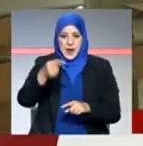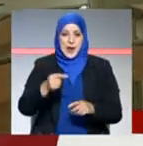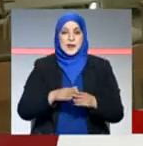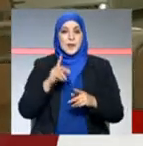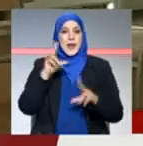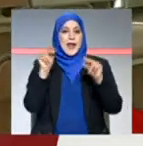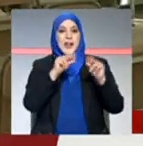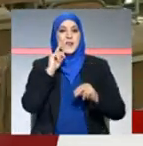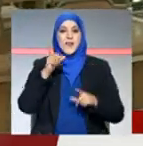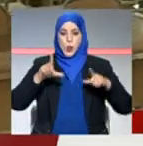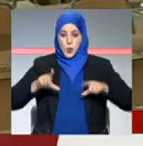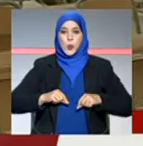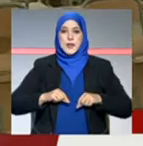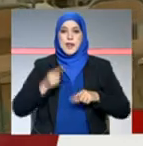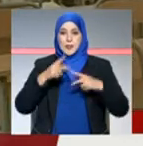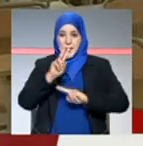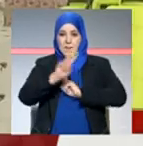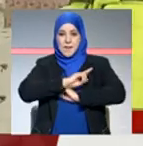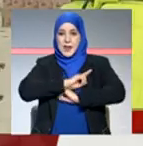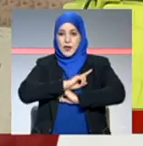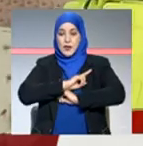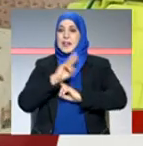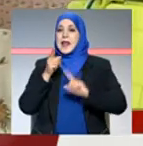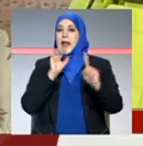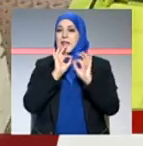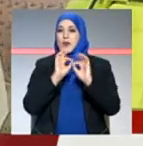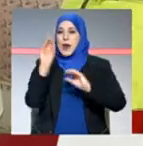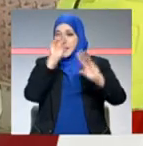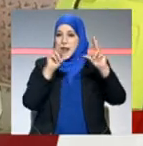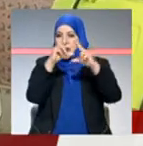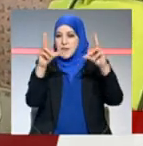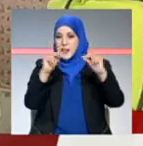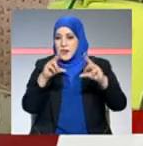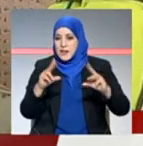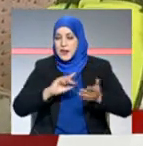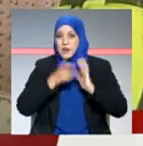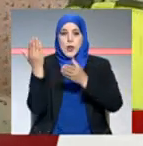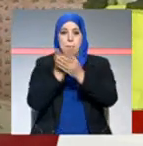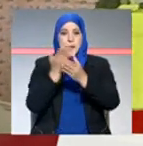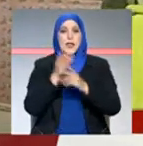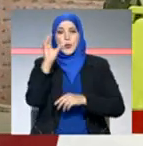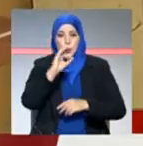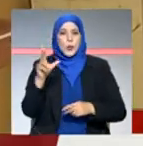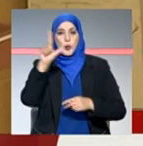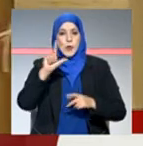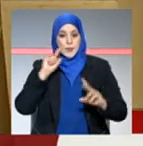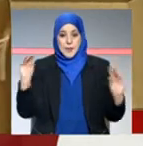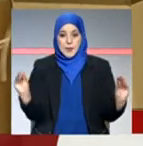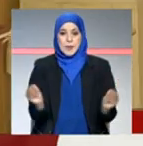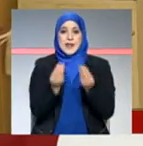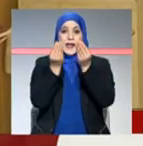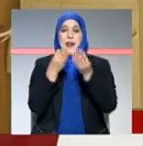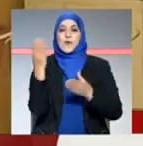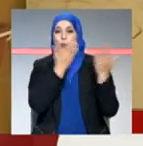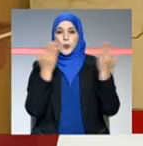كما أفادت الوزارة أن هذه العطلة ستخصص لتعقيم كافة المؤسسات التربوية مع في الدروس يوم